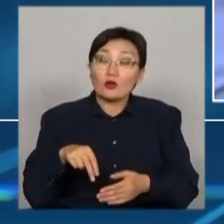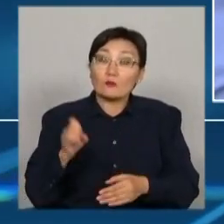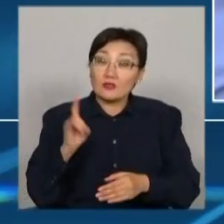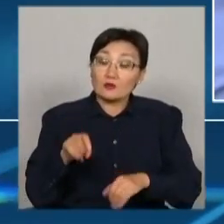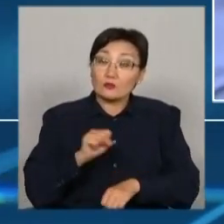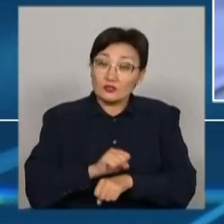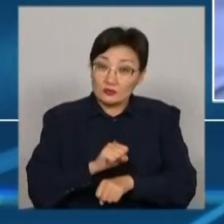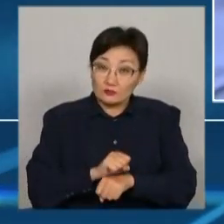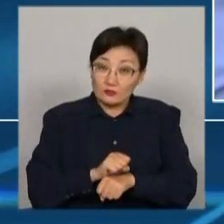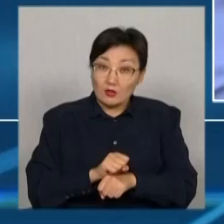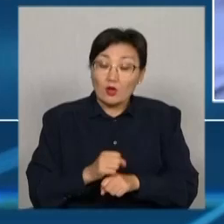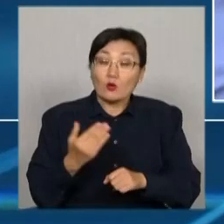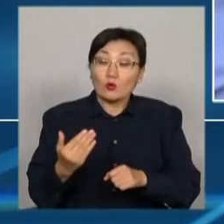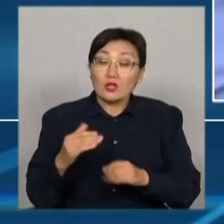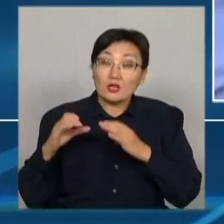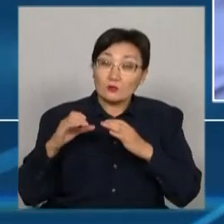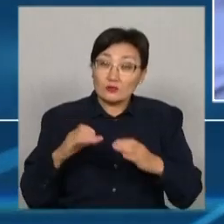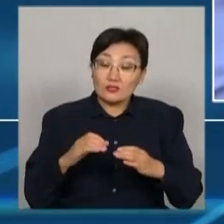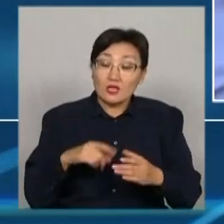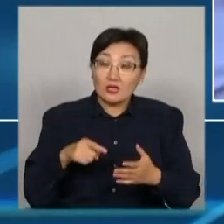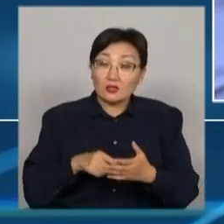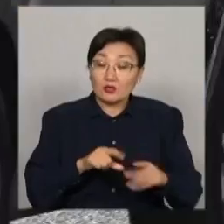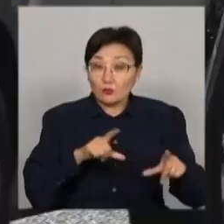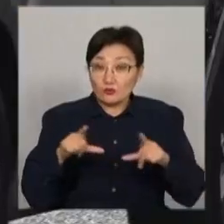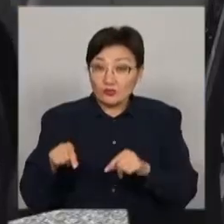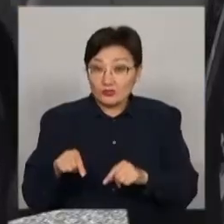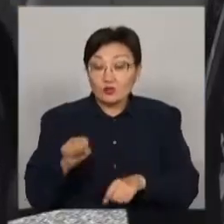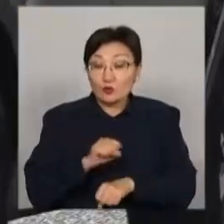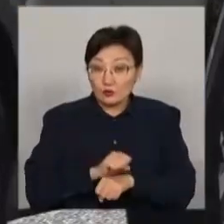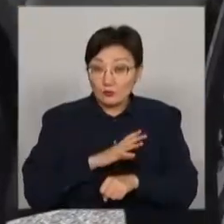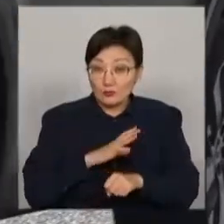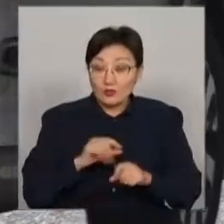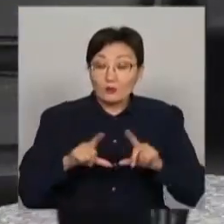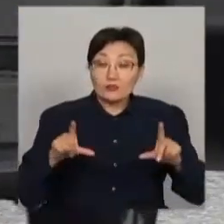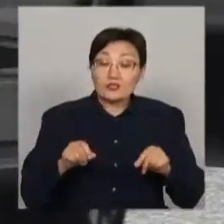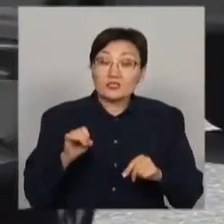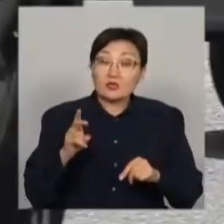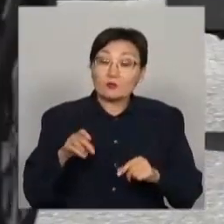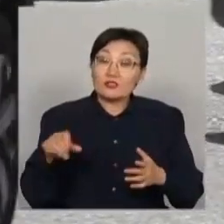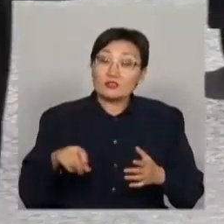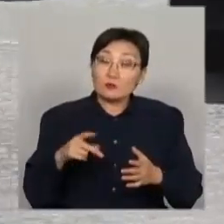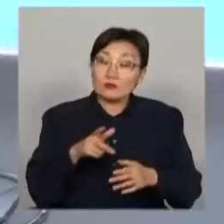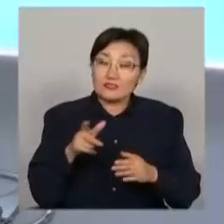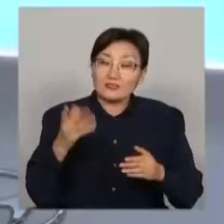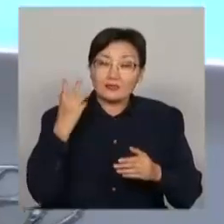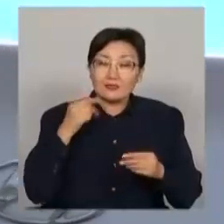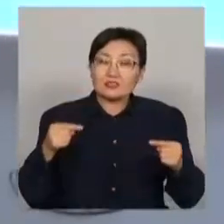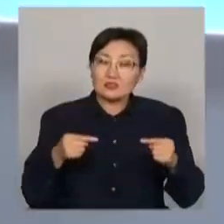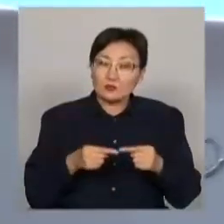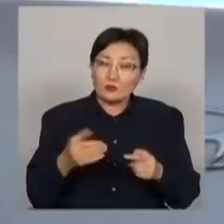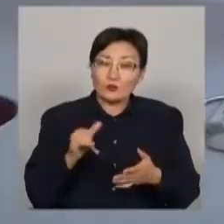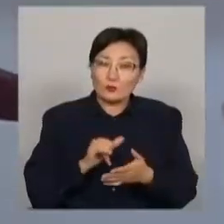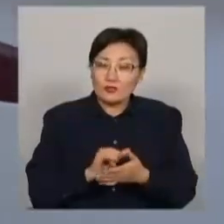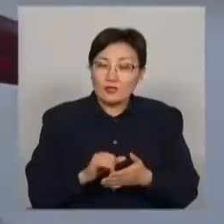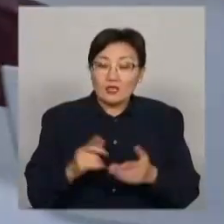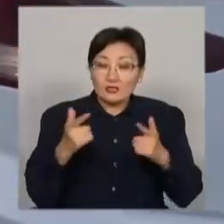кеткен автокөліктерді қаладан шығып кету үшін тоқтатады. Полиция департаменті сергек камераларының нақты қашан қойылатын жайлы